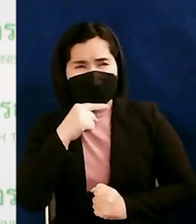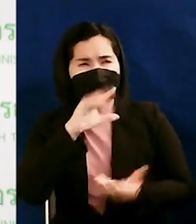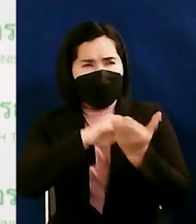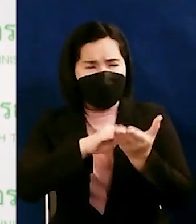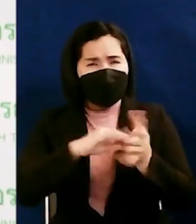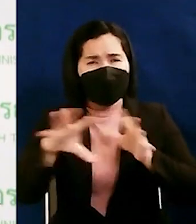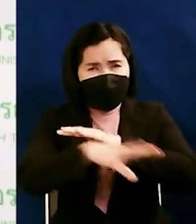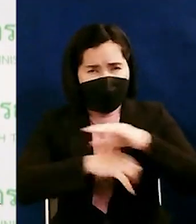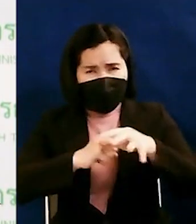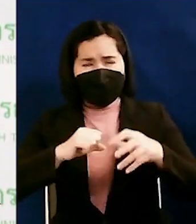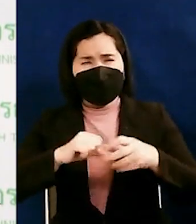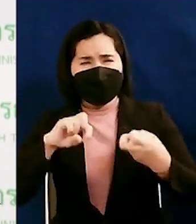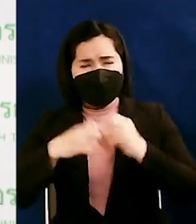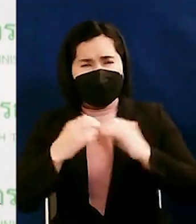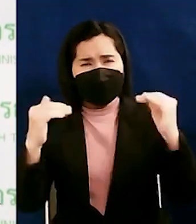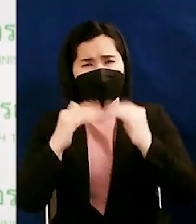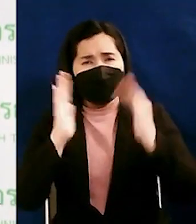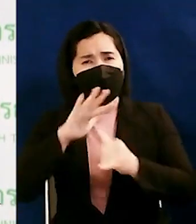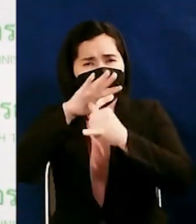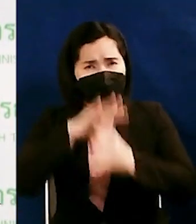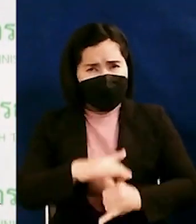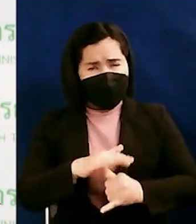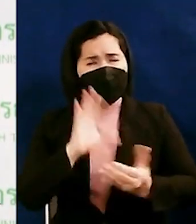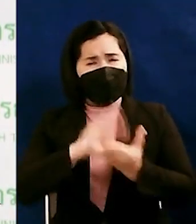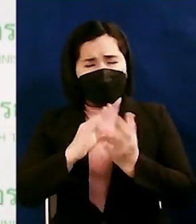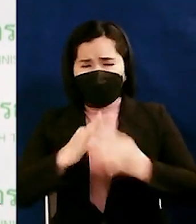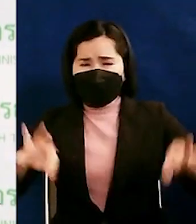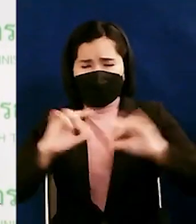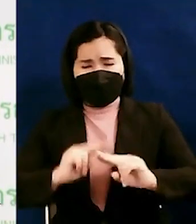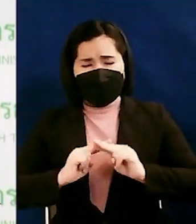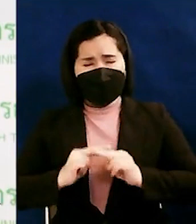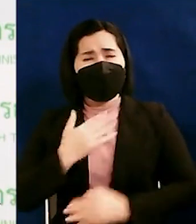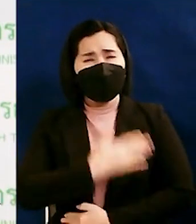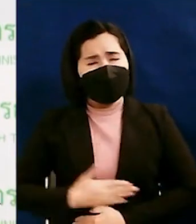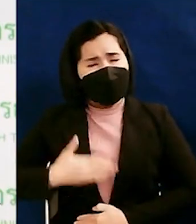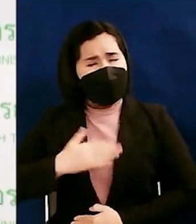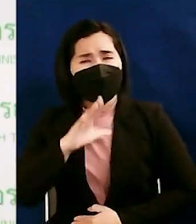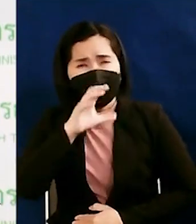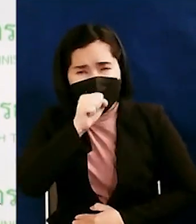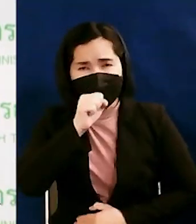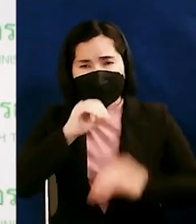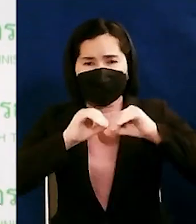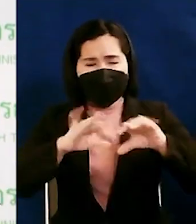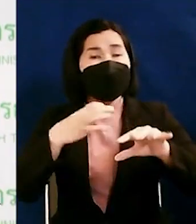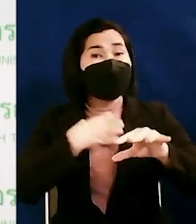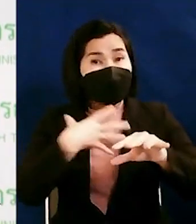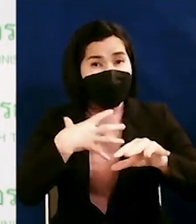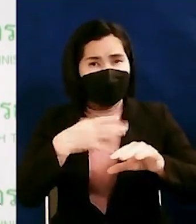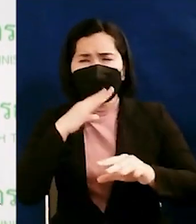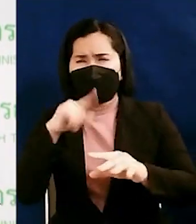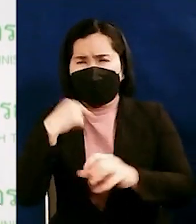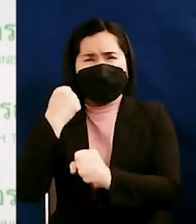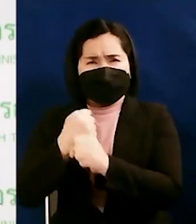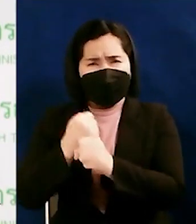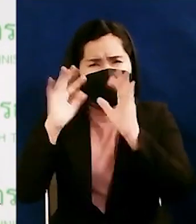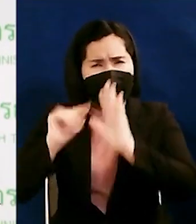คะแล้วก็เป็นข้อมูลสุขภาพด้วยนะคะเป็นข้อมูลที่ไม่มีใครอยากให้คนอื่นทราบนะคะมันจะมีความผิดหรือว่ามีกฎ